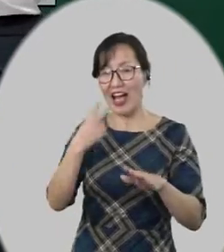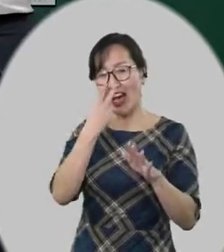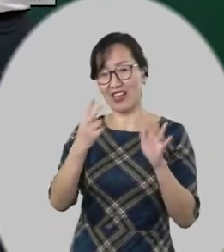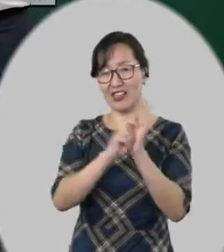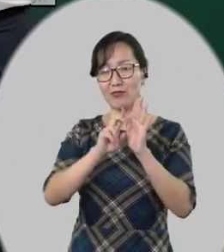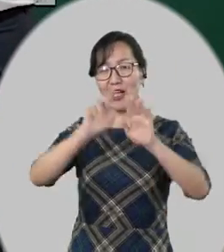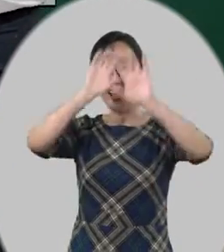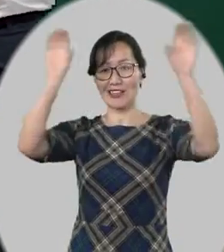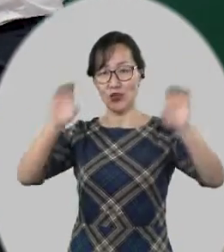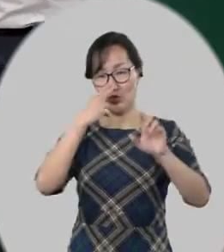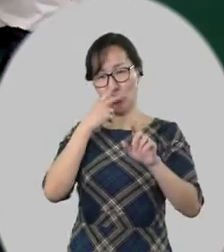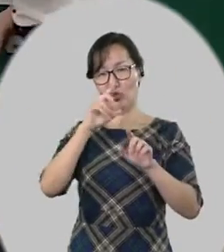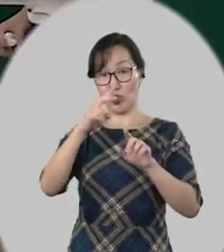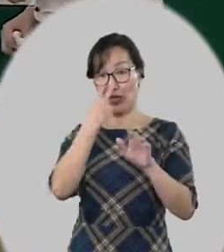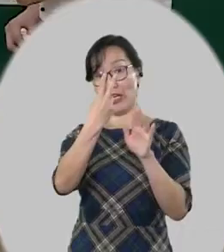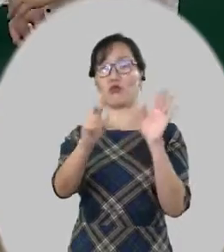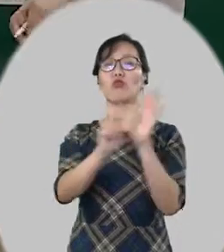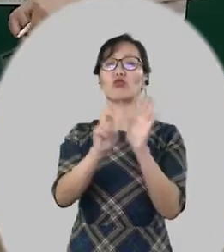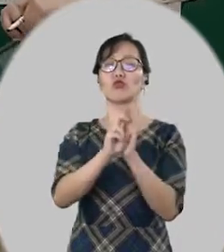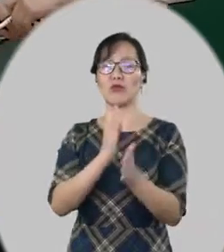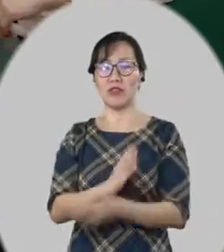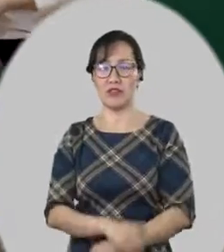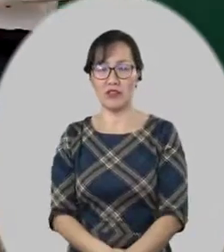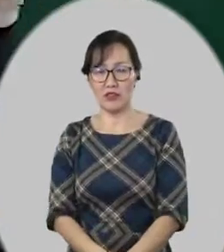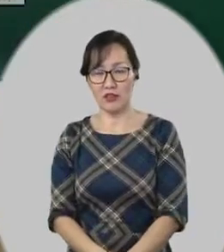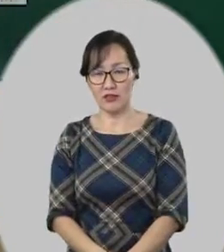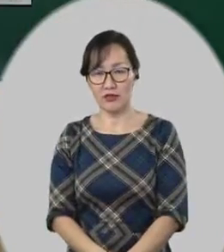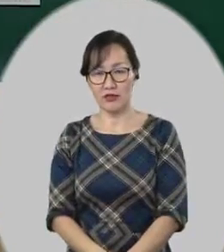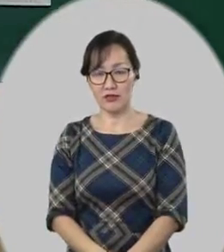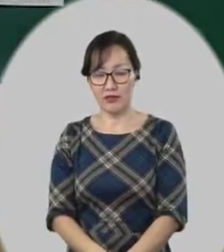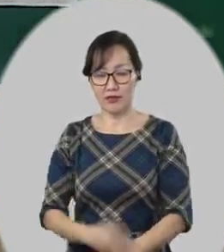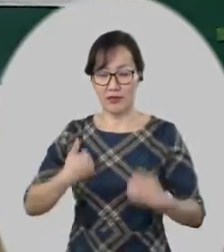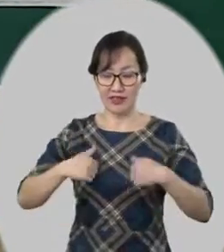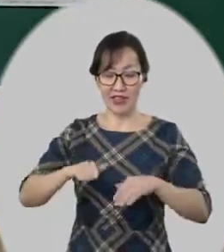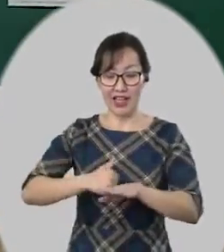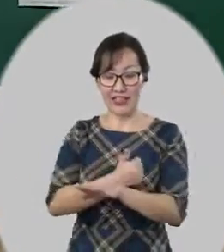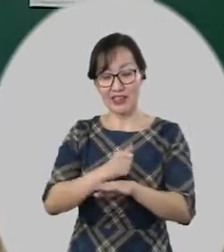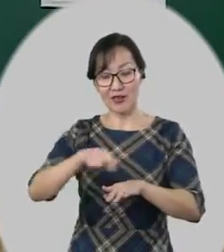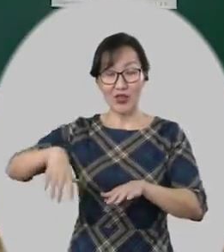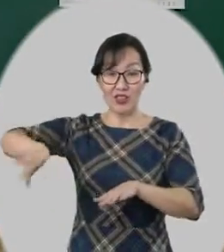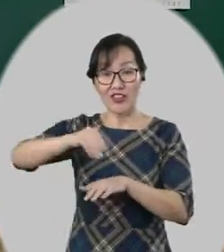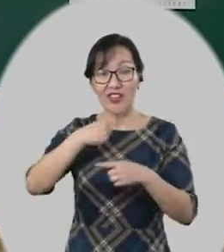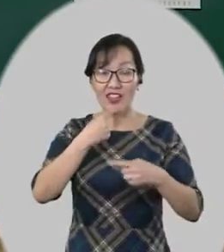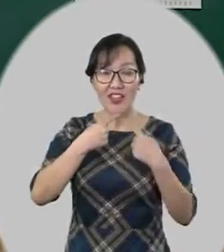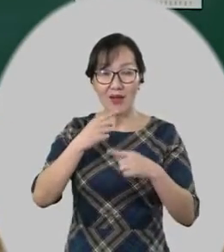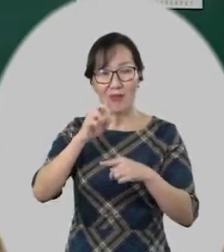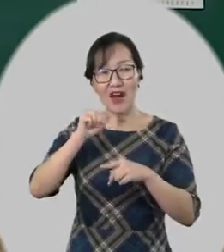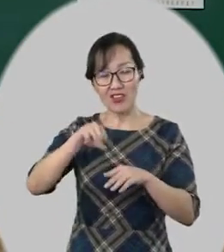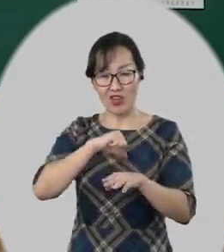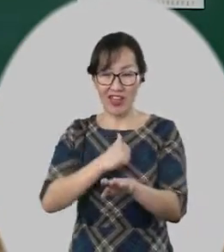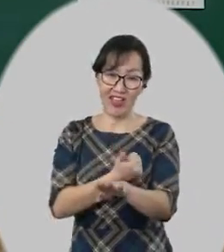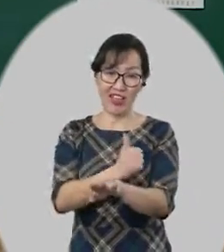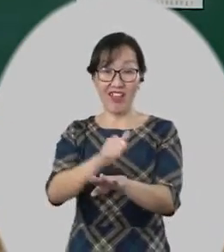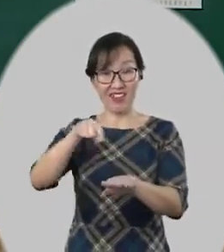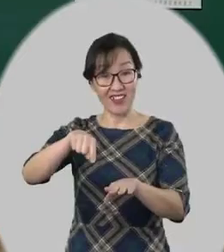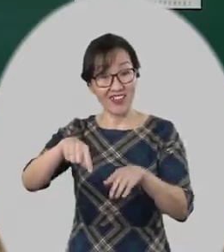гэж үзэж байна. За, батын аяллалын талаар ярьсан юм чинь бүгдээрээ өнөөдөр